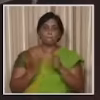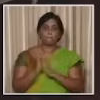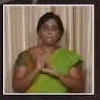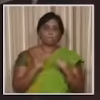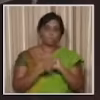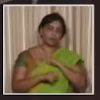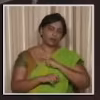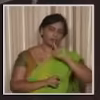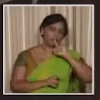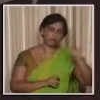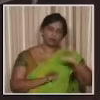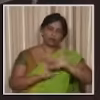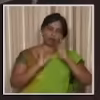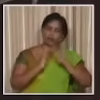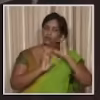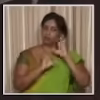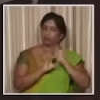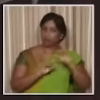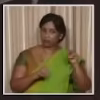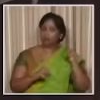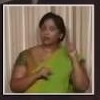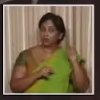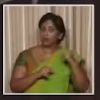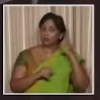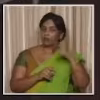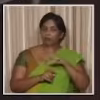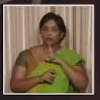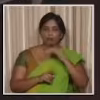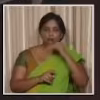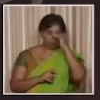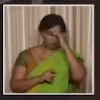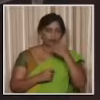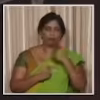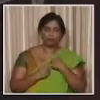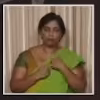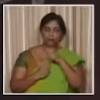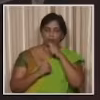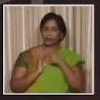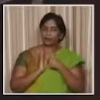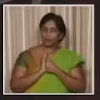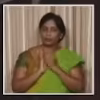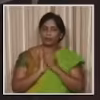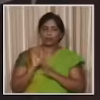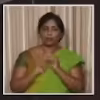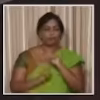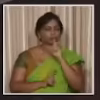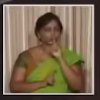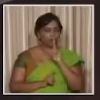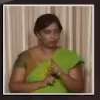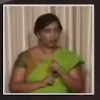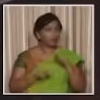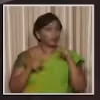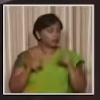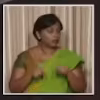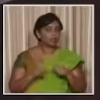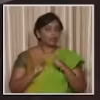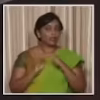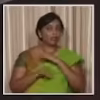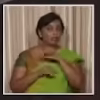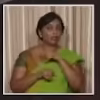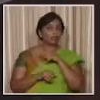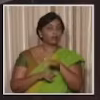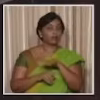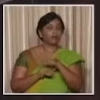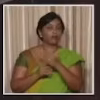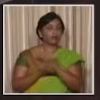හමුවක් තියලා මේ සියල්ල එලි කරනවායි කියලා ඒ නිසා නියෝජ්‍ය කතානායකතුමනි අපි ඉතාම ගෞරවයෙන් ඇමතිතුමාගෙන් ඉල්ලීමක් කරනවා දැනට ඉබුල්ගස් වාඩියේ